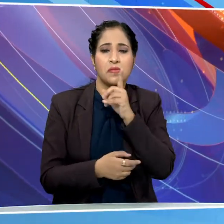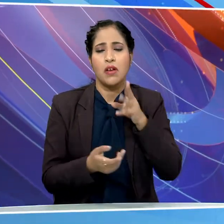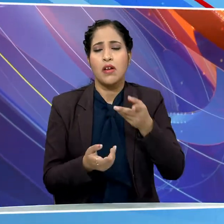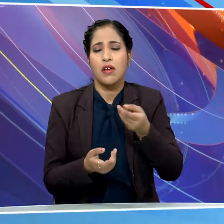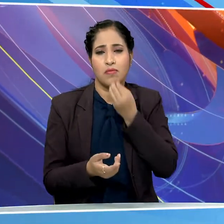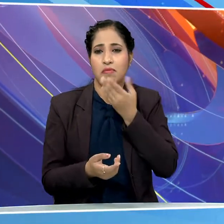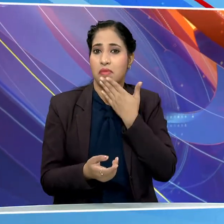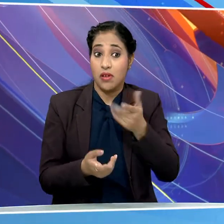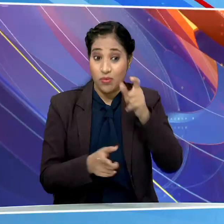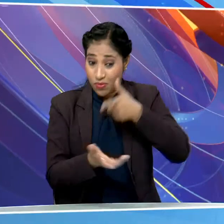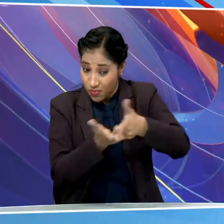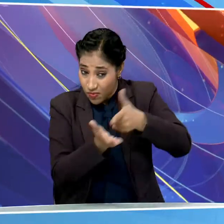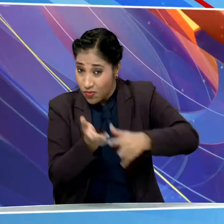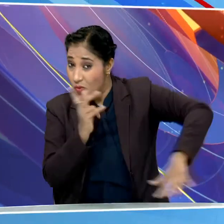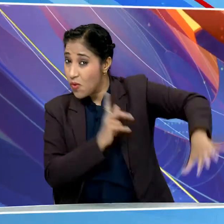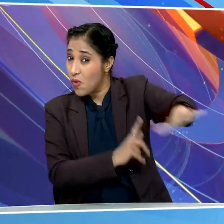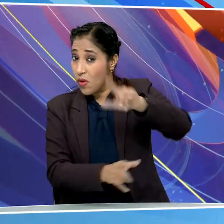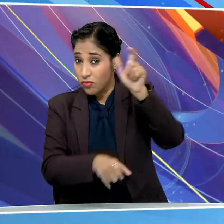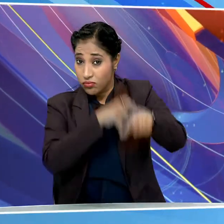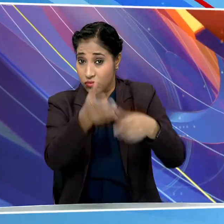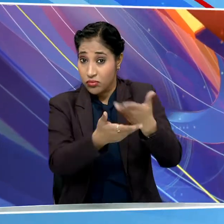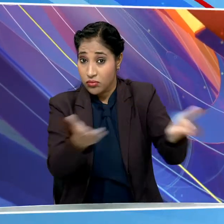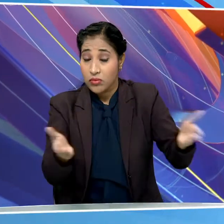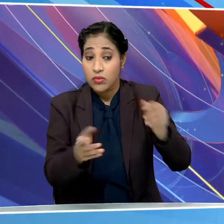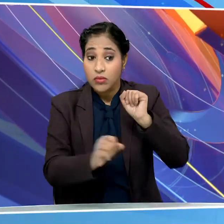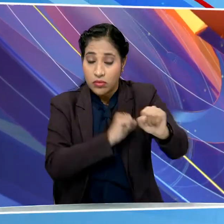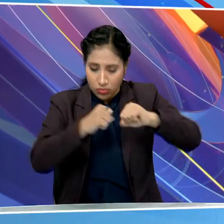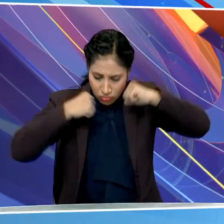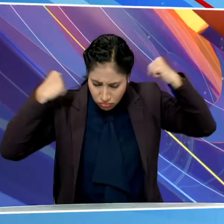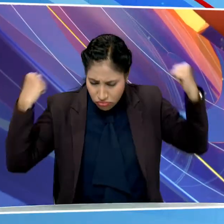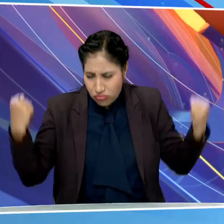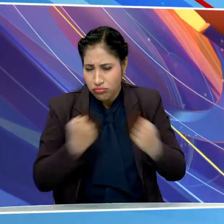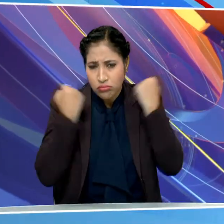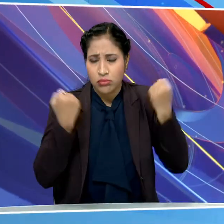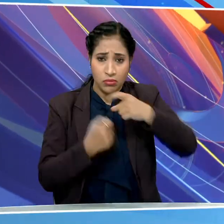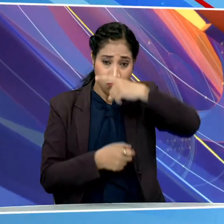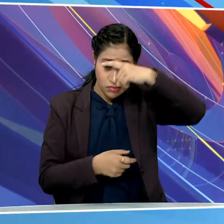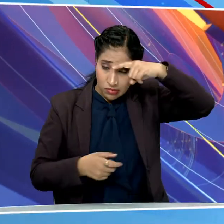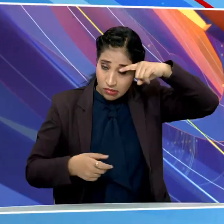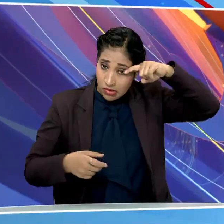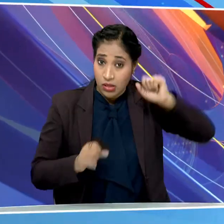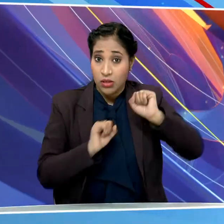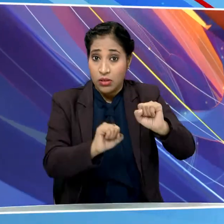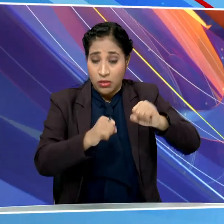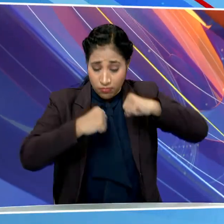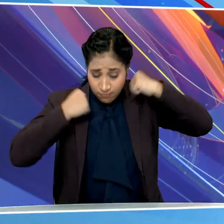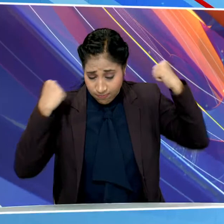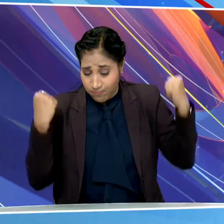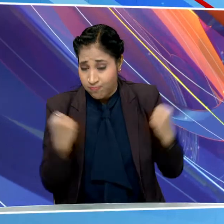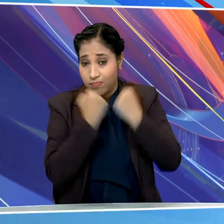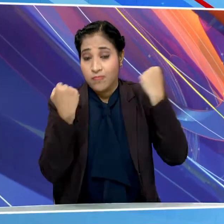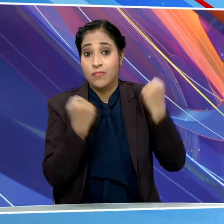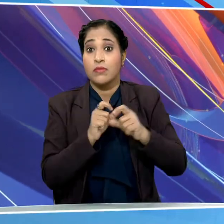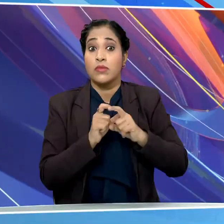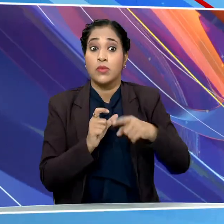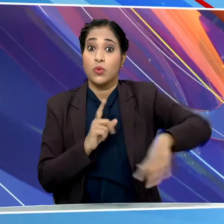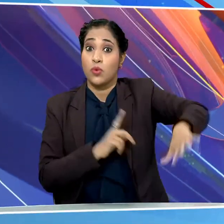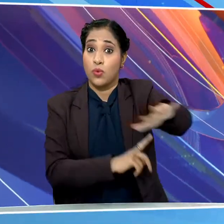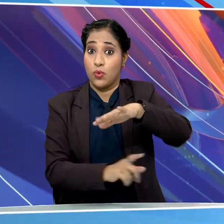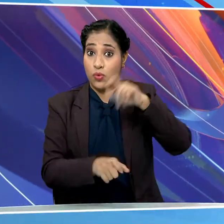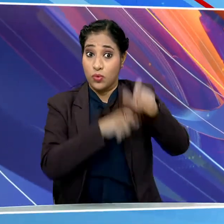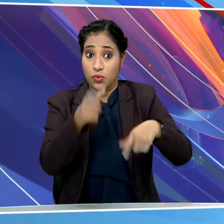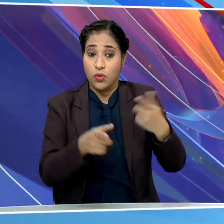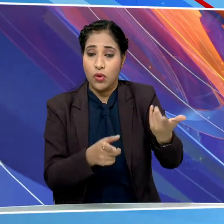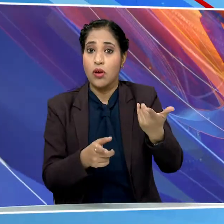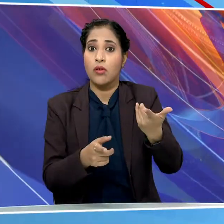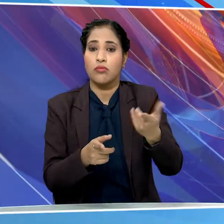किसान की बदौलत, किसान के पसीने की वजह से, किसान की मेहनत की वजह से, किसान के